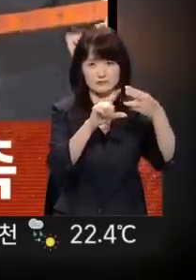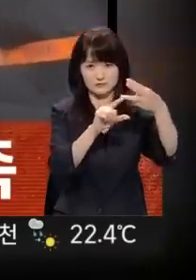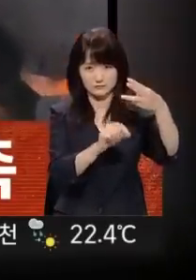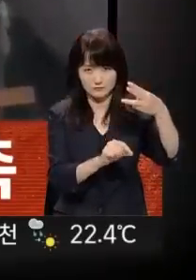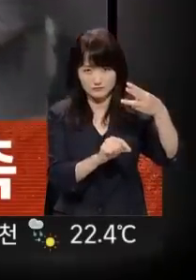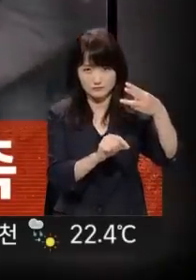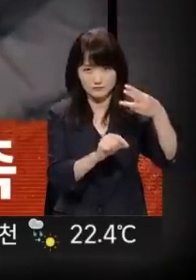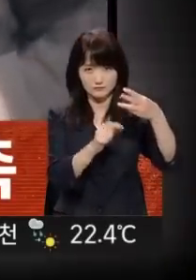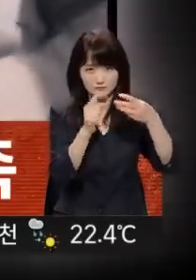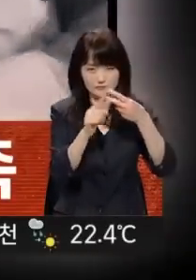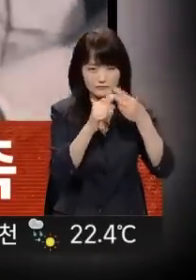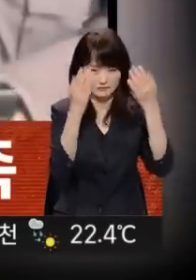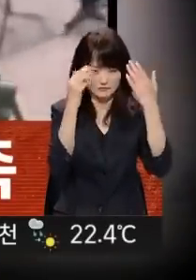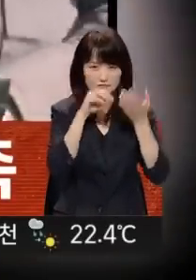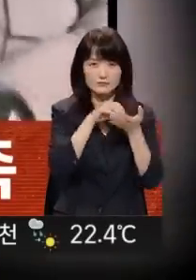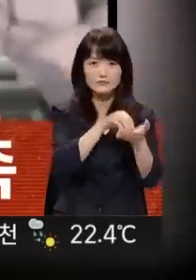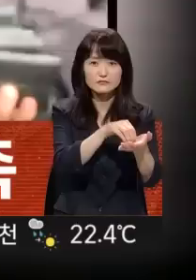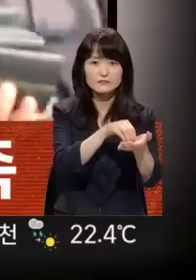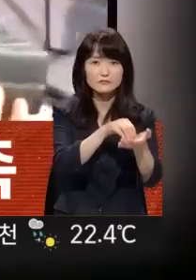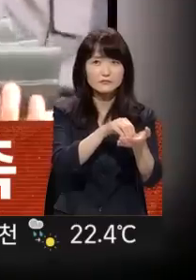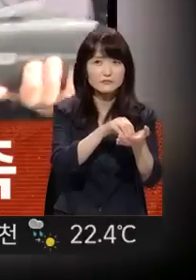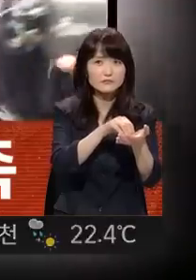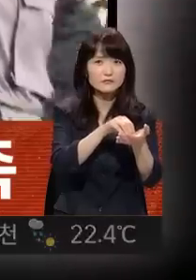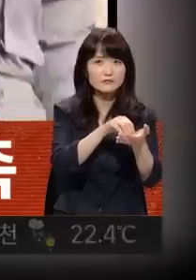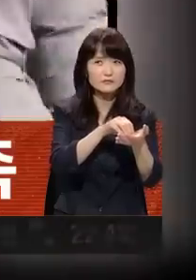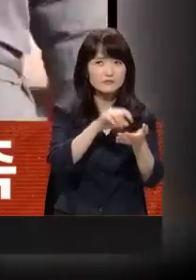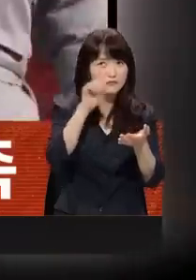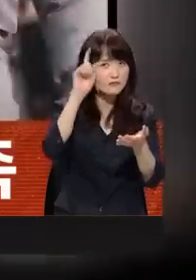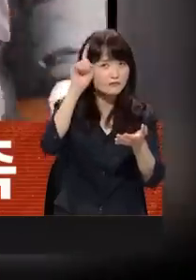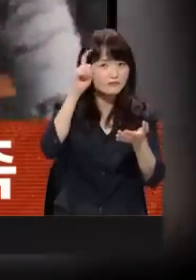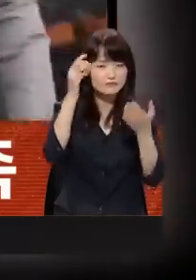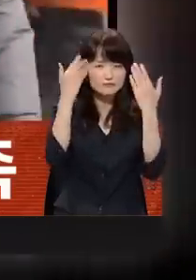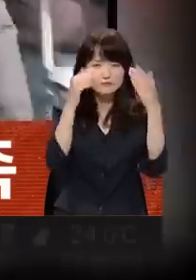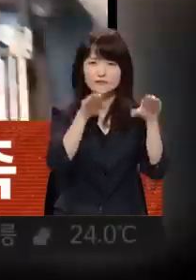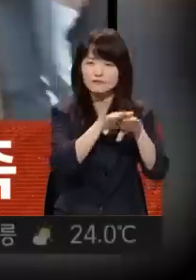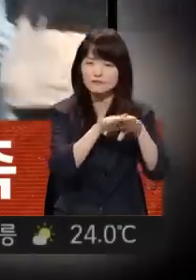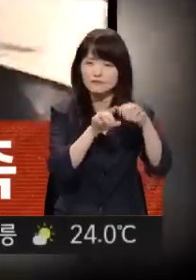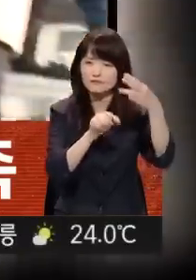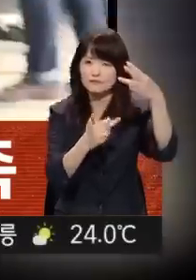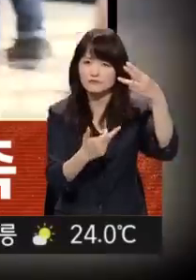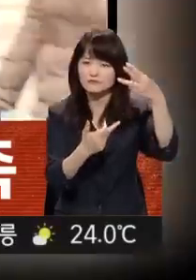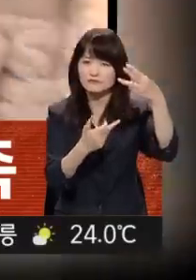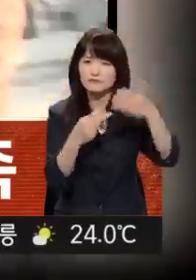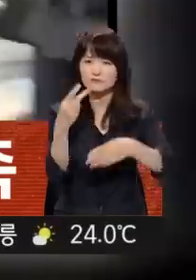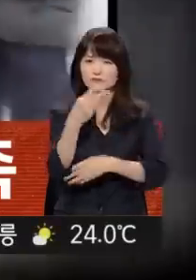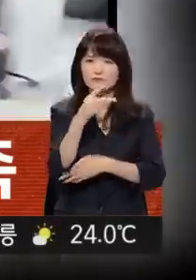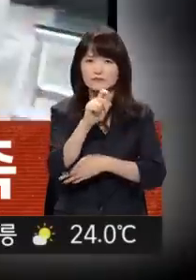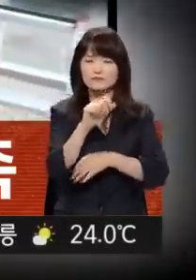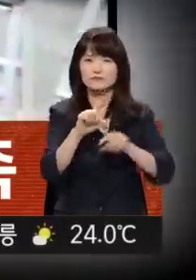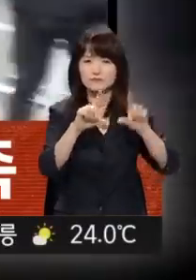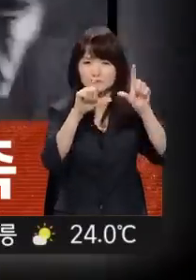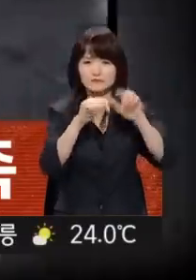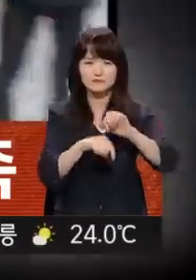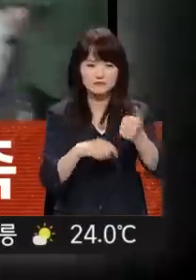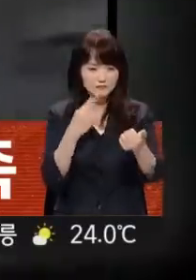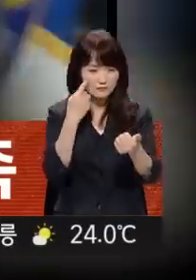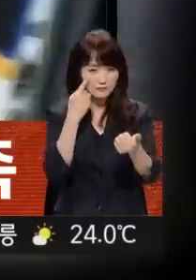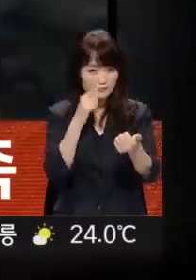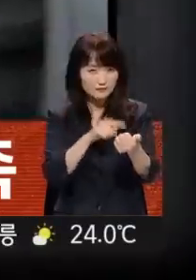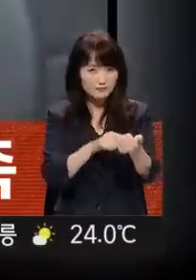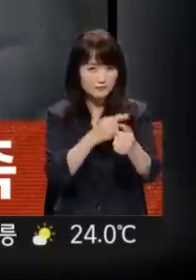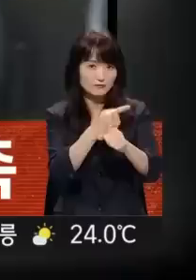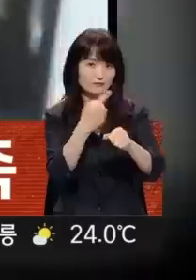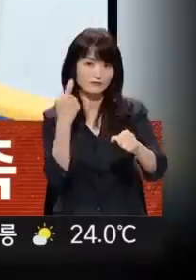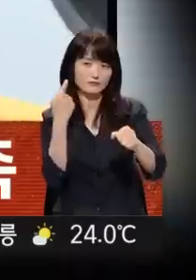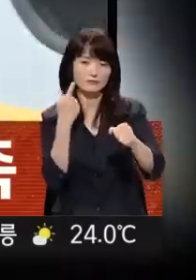열흘부터 학교에 자주 결석을 했었다고 합니다 그리고 3월 17일 새벽 2015년이죠 사체가 발견된 거의 1년